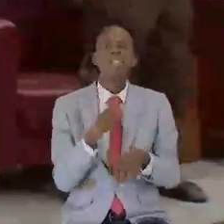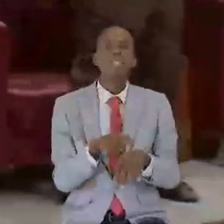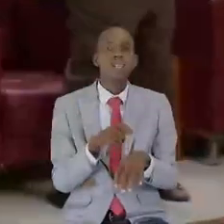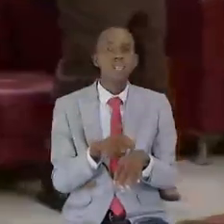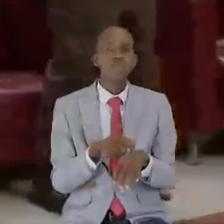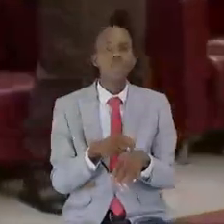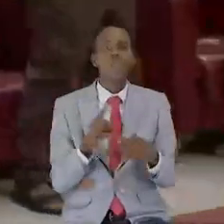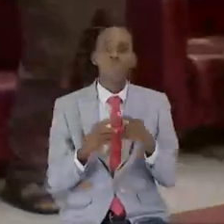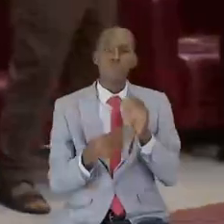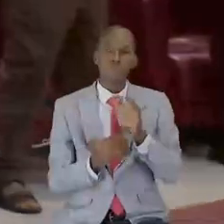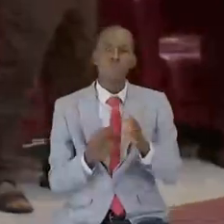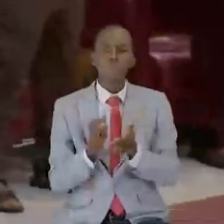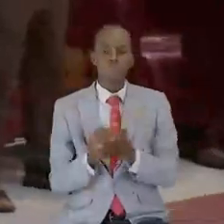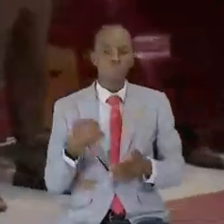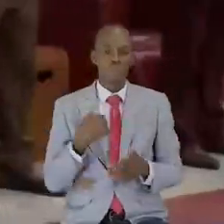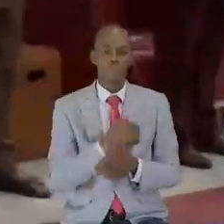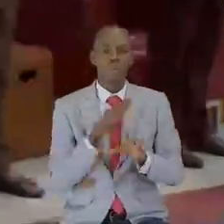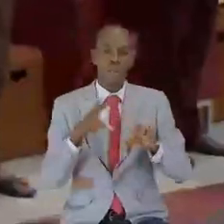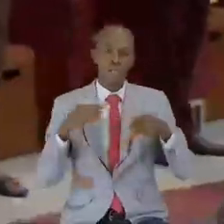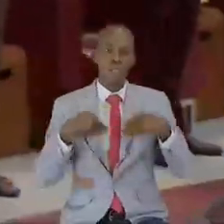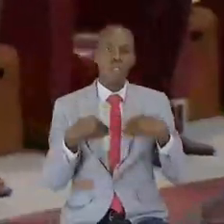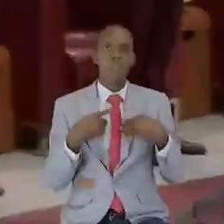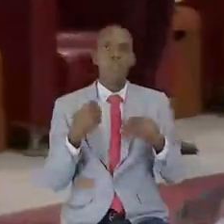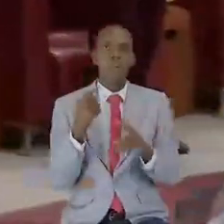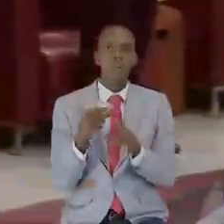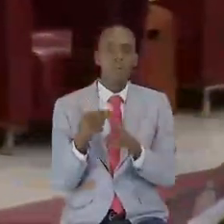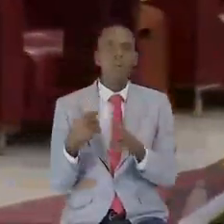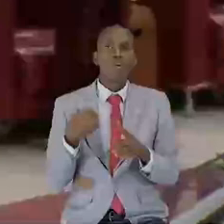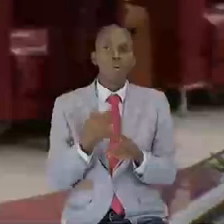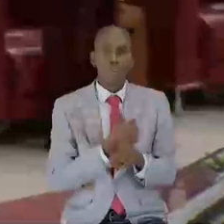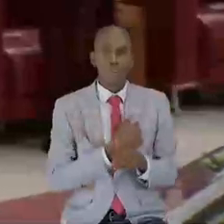Nous devons alors montrer que nous sommes dans la joie.